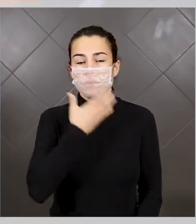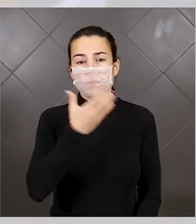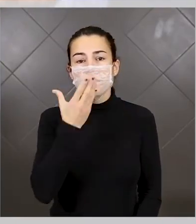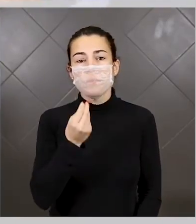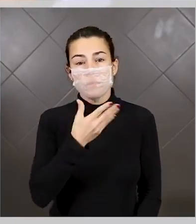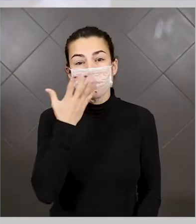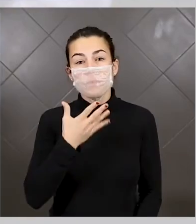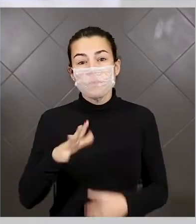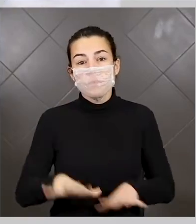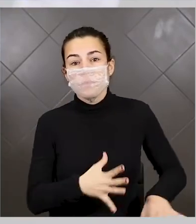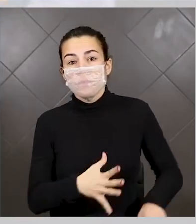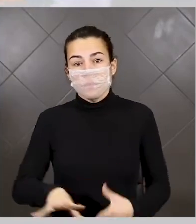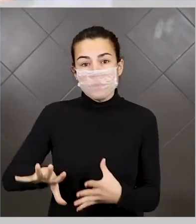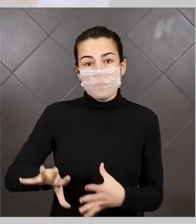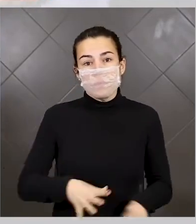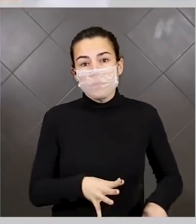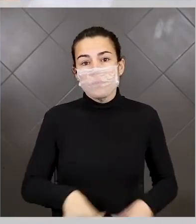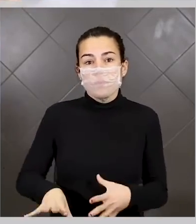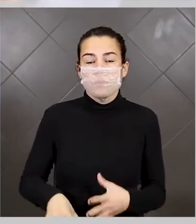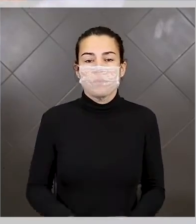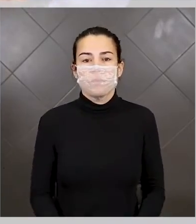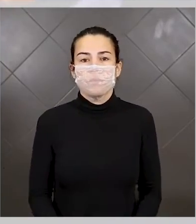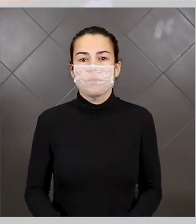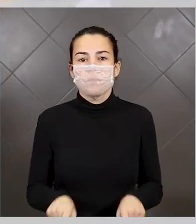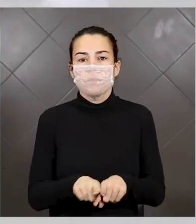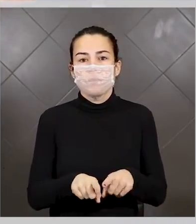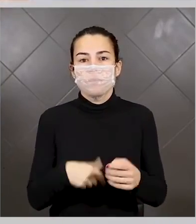líquida, molt líquida, i és quan ens veiem obligats a ficar